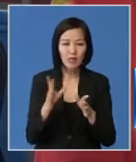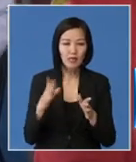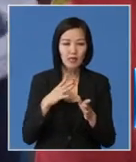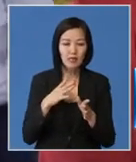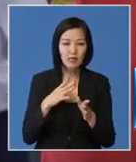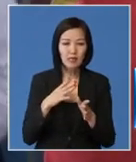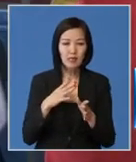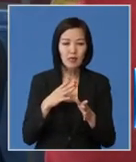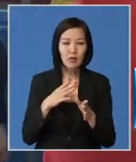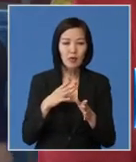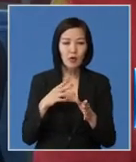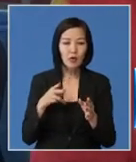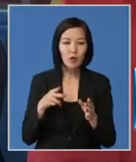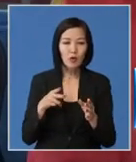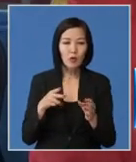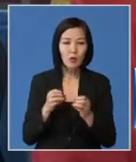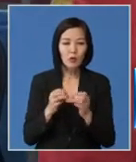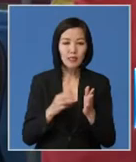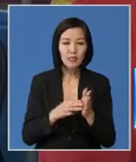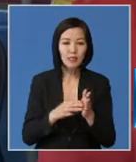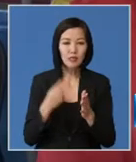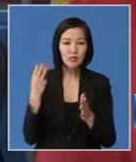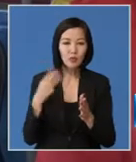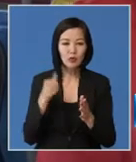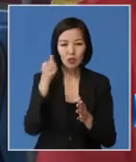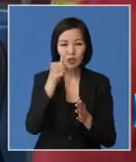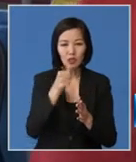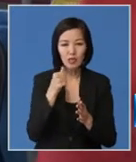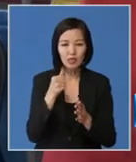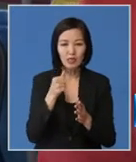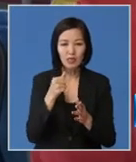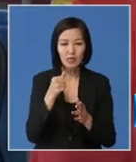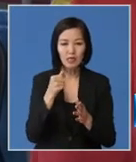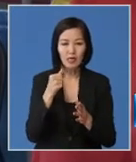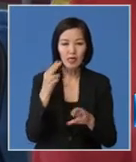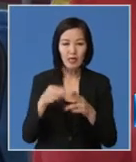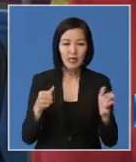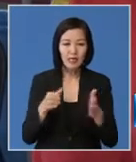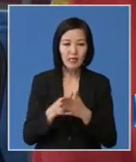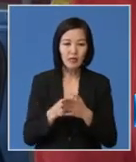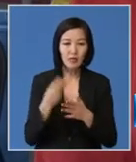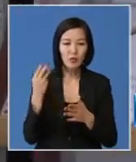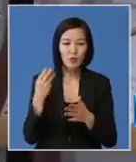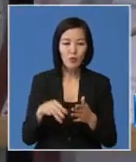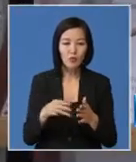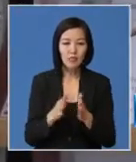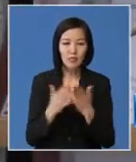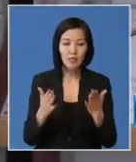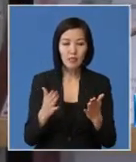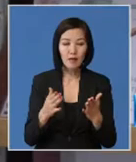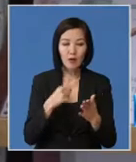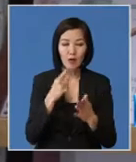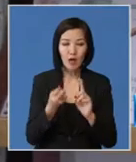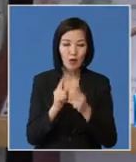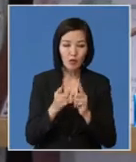2018-2019 жылдың аяғына дейін 30 кітап аударылып басылымға шығады. Бұнда енді